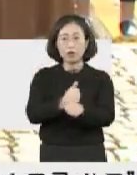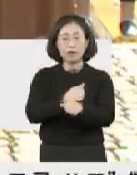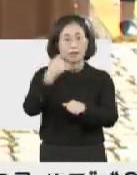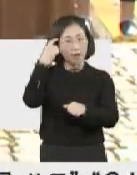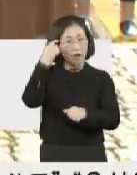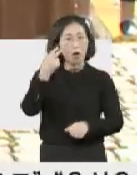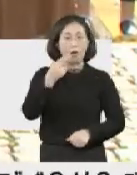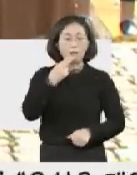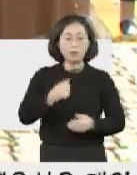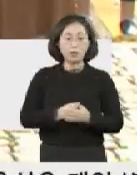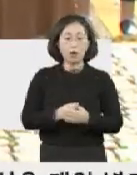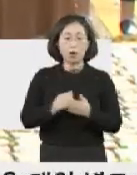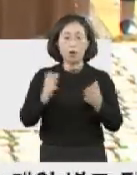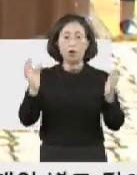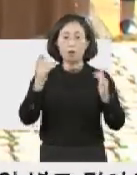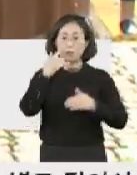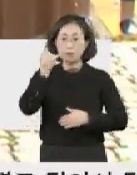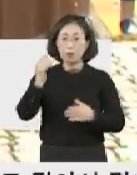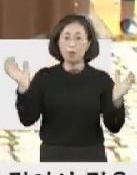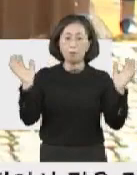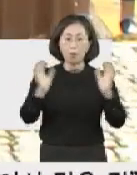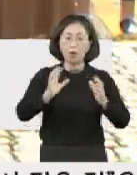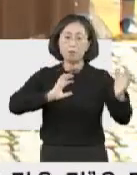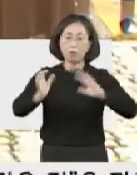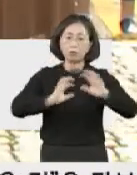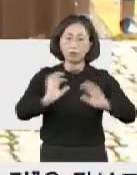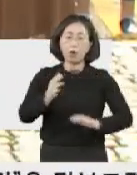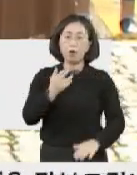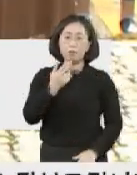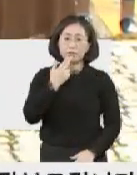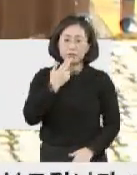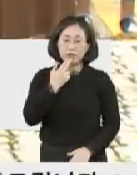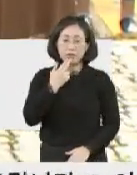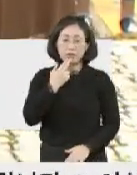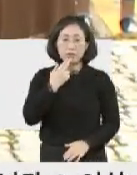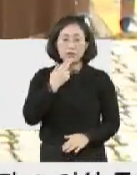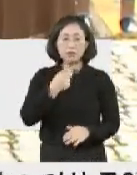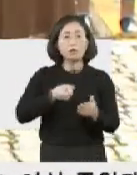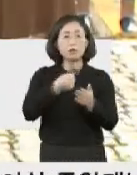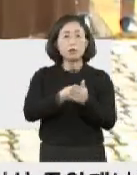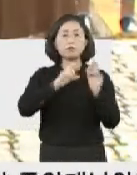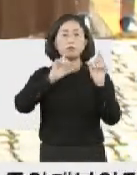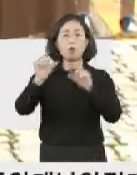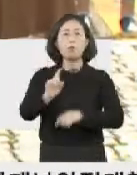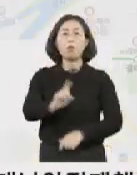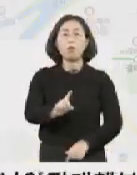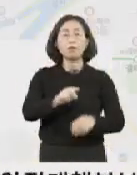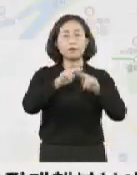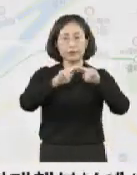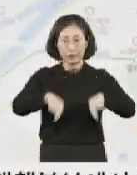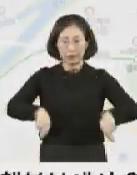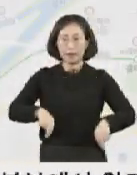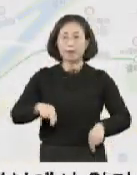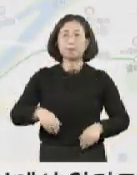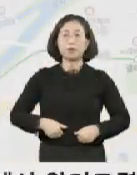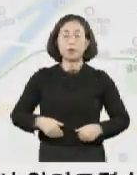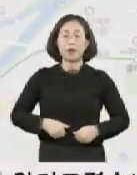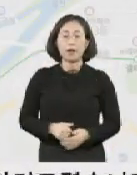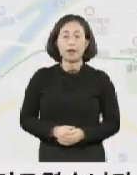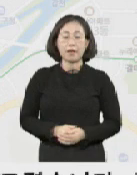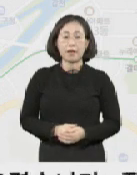또 공청회를 통해 학부모의 의견 수렴 없는 이런 졸속 개정을 전면 철회해야 된다고 생각합니다.